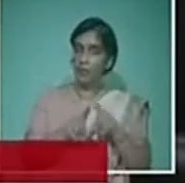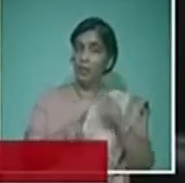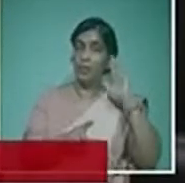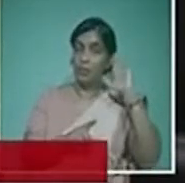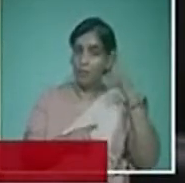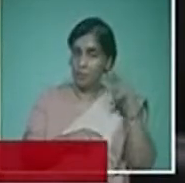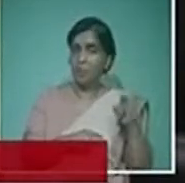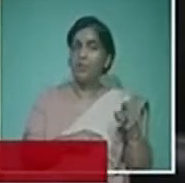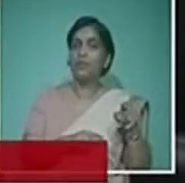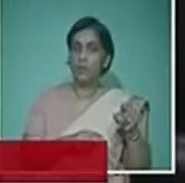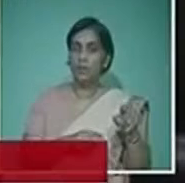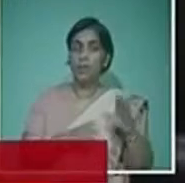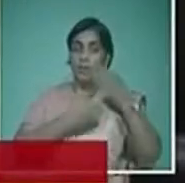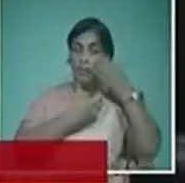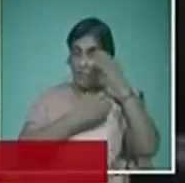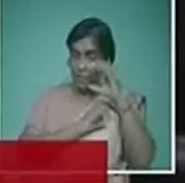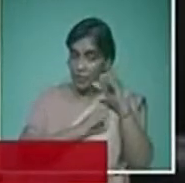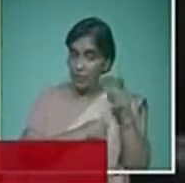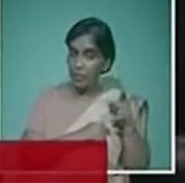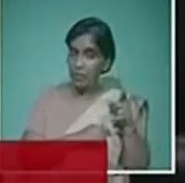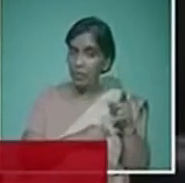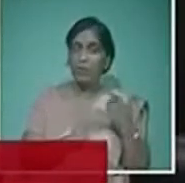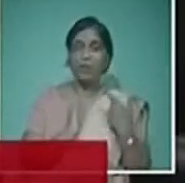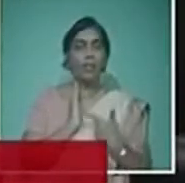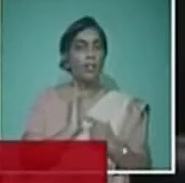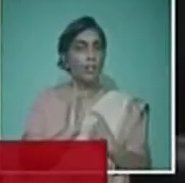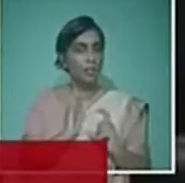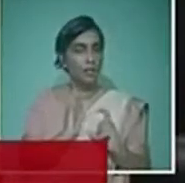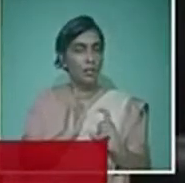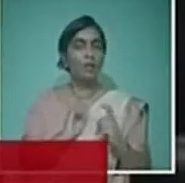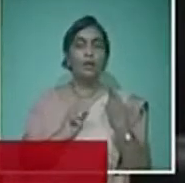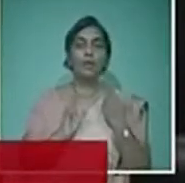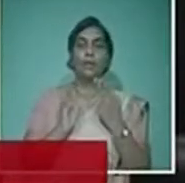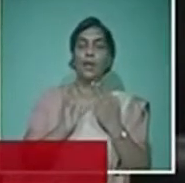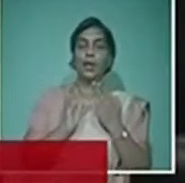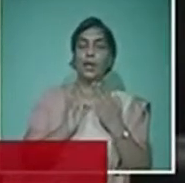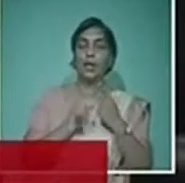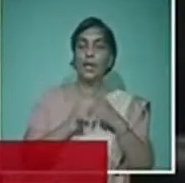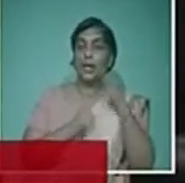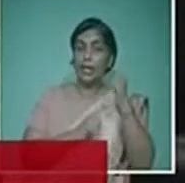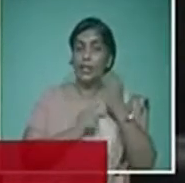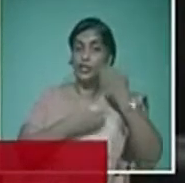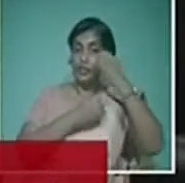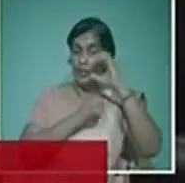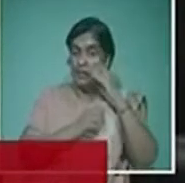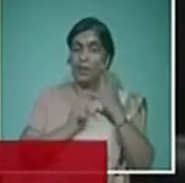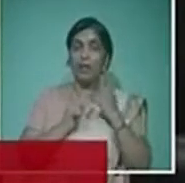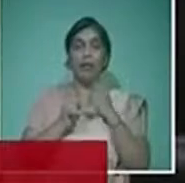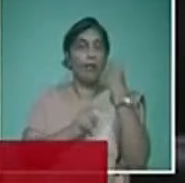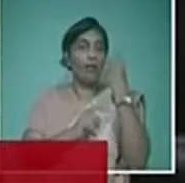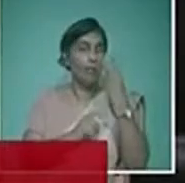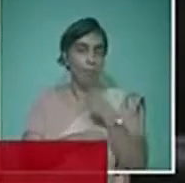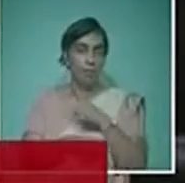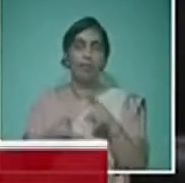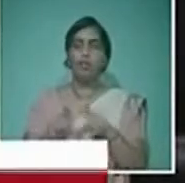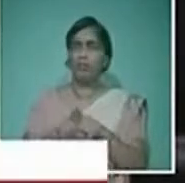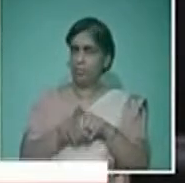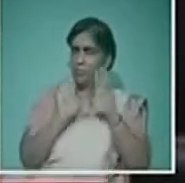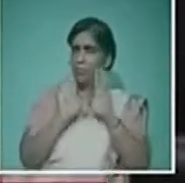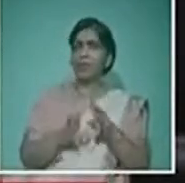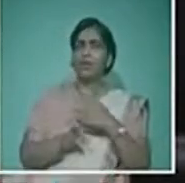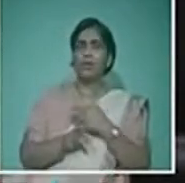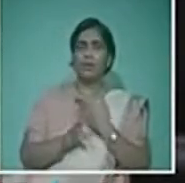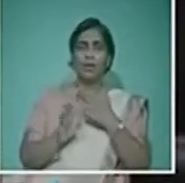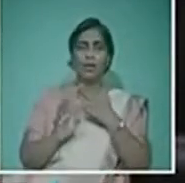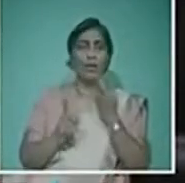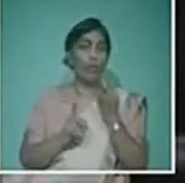විශේෂයෙන්ම විද්‍යා තාක්ෂණ ඉංජිනේරු විද්‍යා සහ ගණිතය STEM subjects මෙන්ම